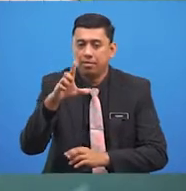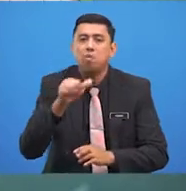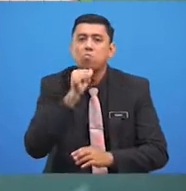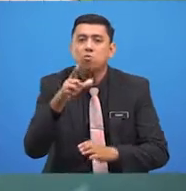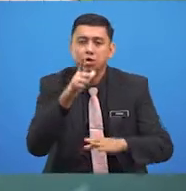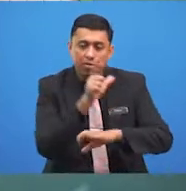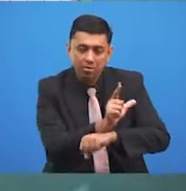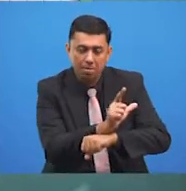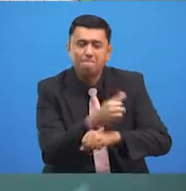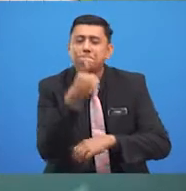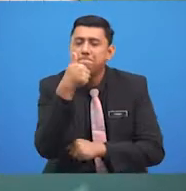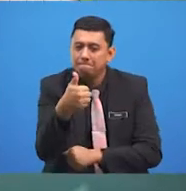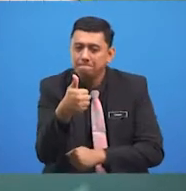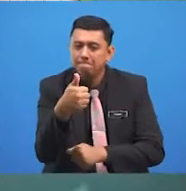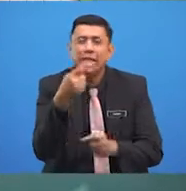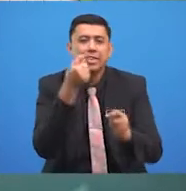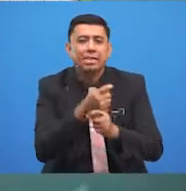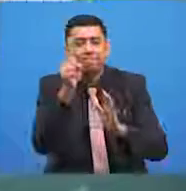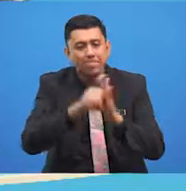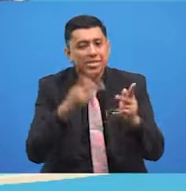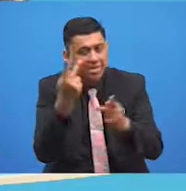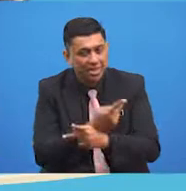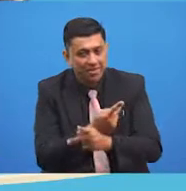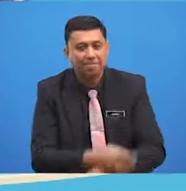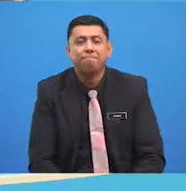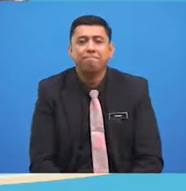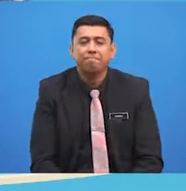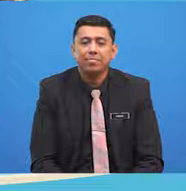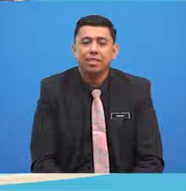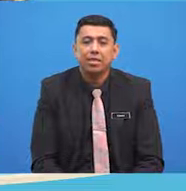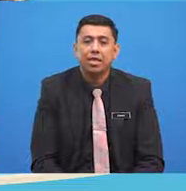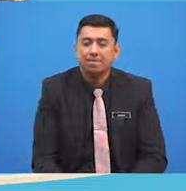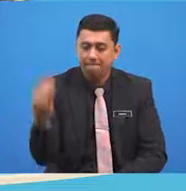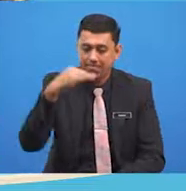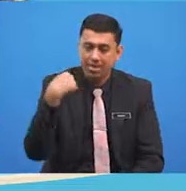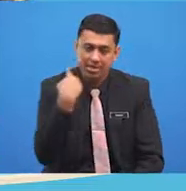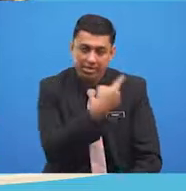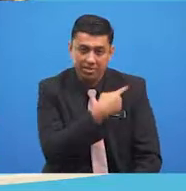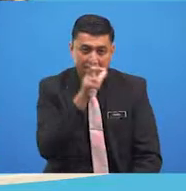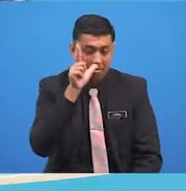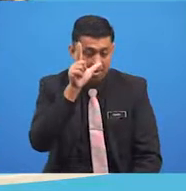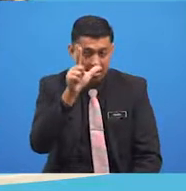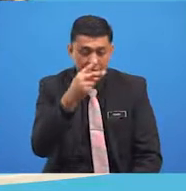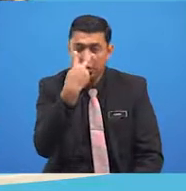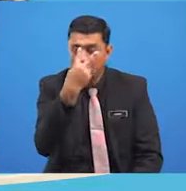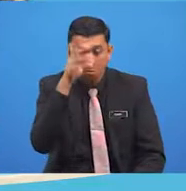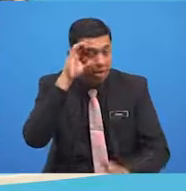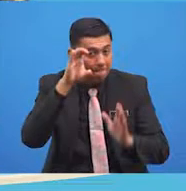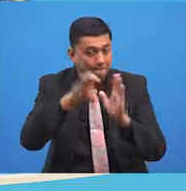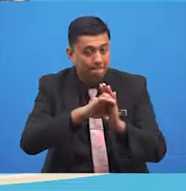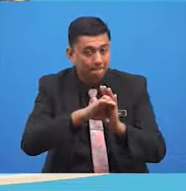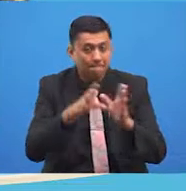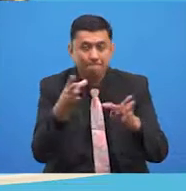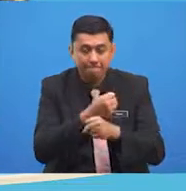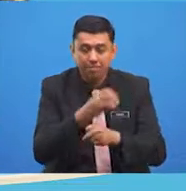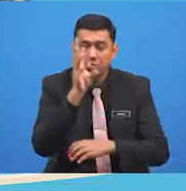Bagus jawapan murid cikgu. Tepat sekali. Murid-murid, mari kita lihat pada paparan yang ditayangkan.